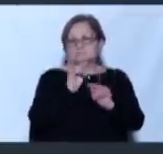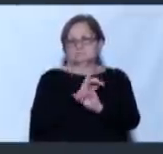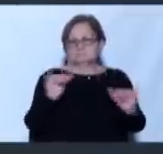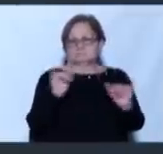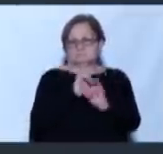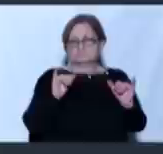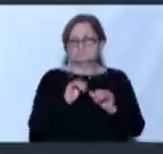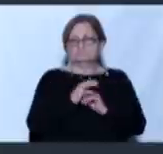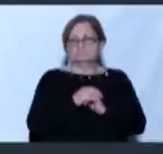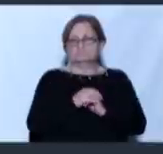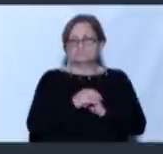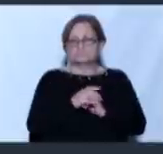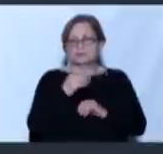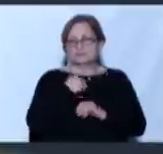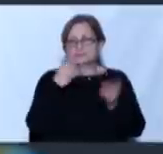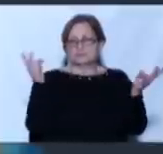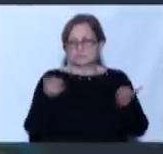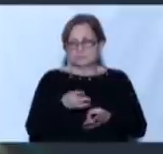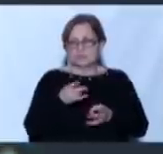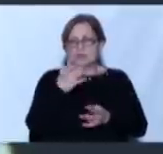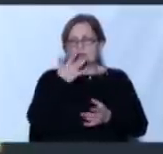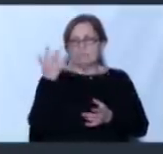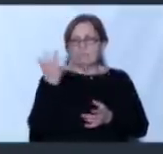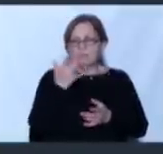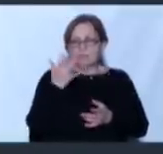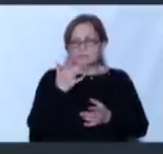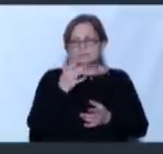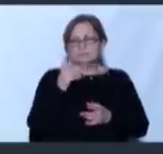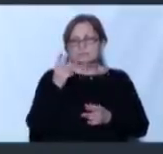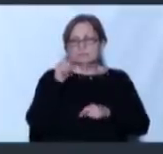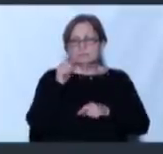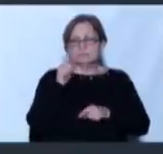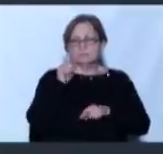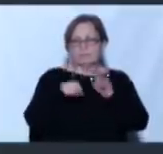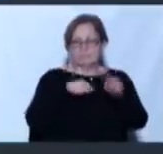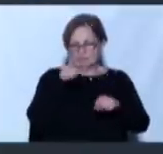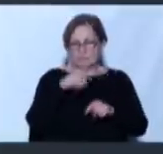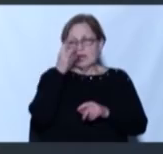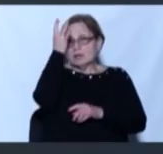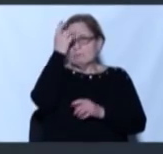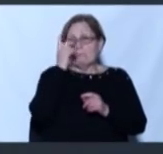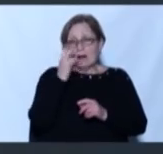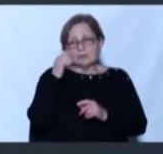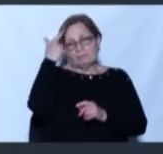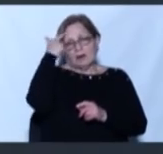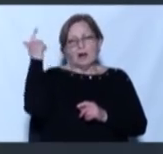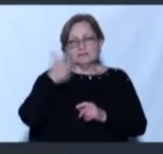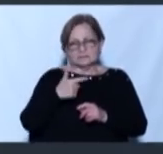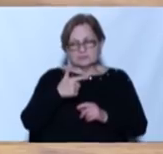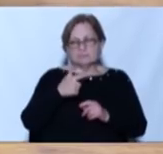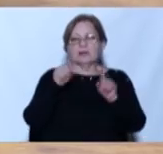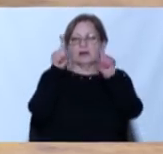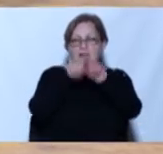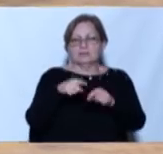სხვა ერთა შორის, ამისთვის ჩვენ გვჭირდება რა საკურველია, პოლიტიკურად სწორი ნაბიჯები, მაგრამ ასევე გვჭირდება განათლება, სინათლე, რასაც